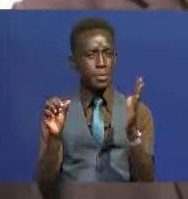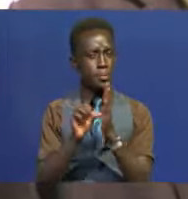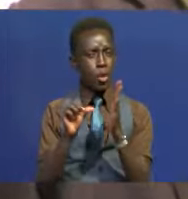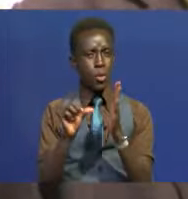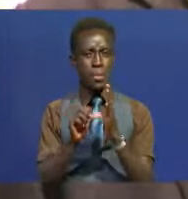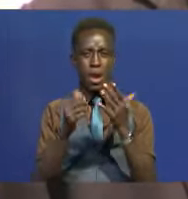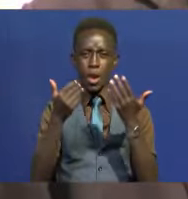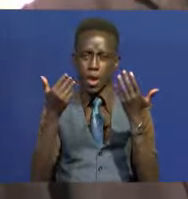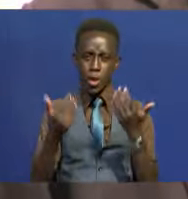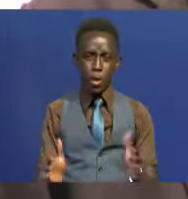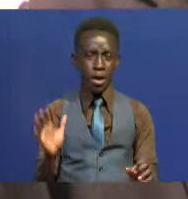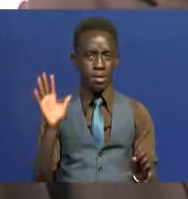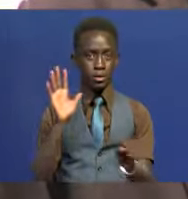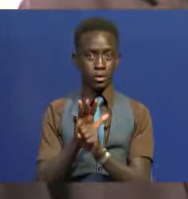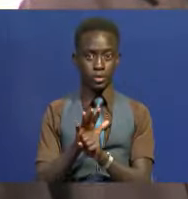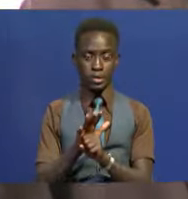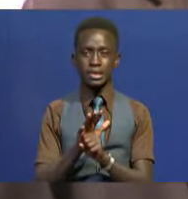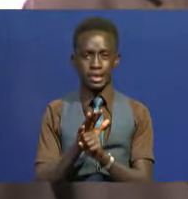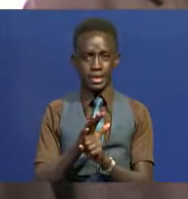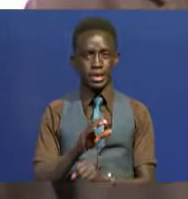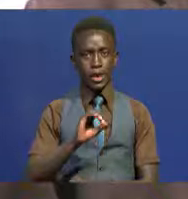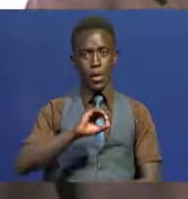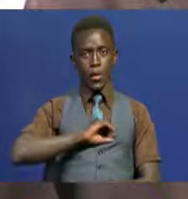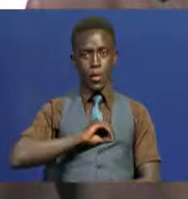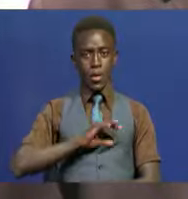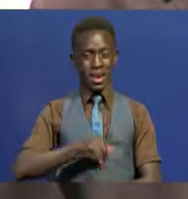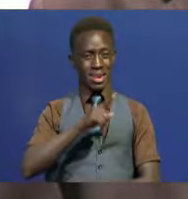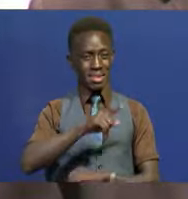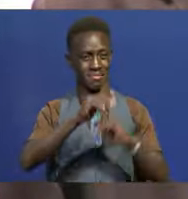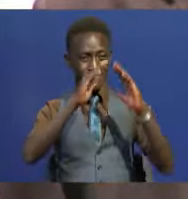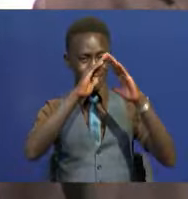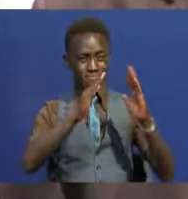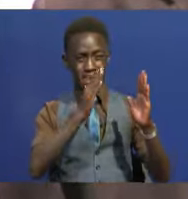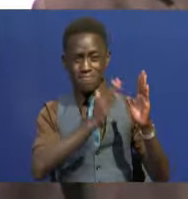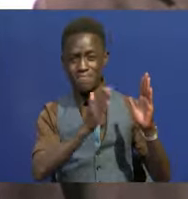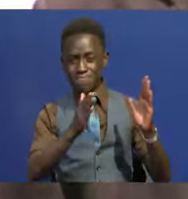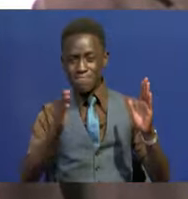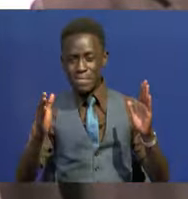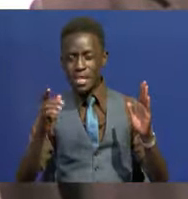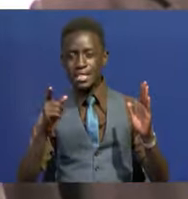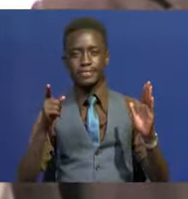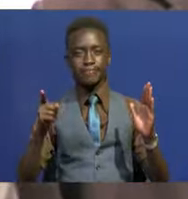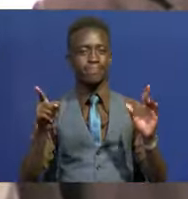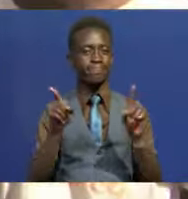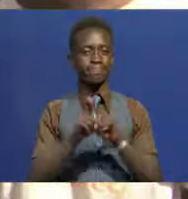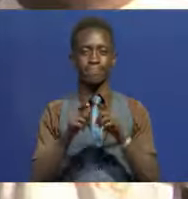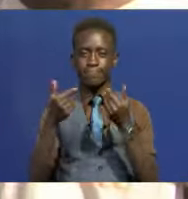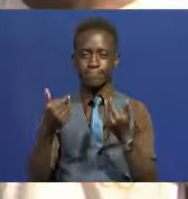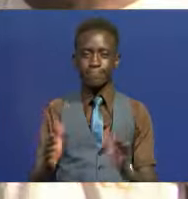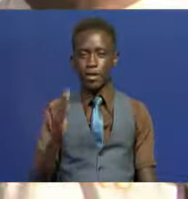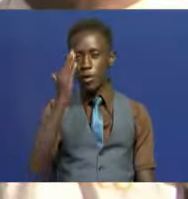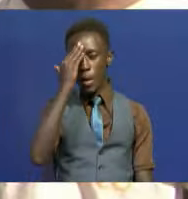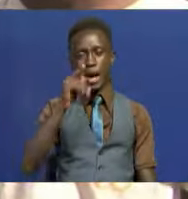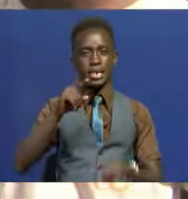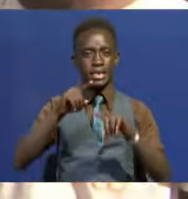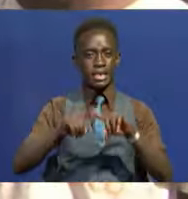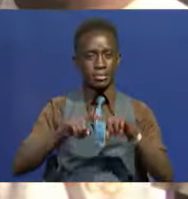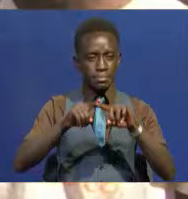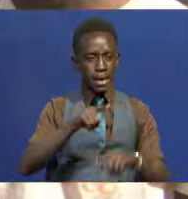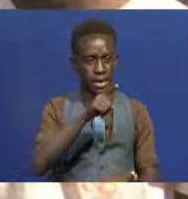ameenda hasara. Hii plot ndio anategemeanga kusomesha watoto wake. Sasa mwenyewe ameenda hasara. Wenyeji na